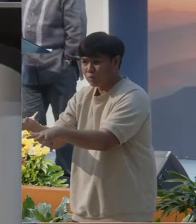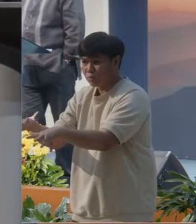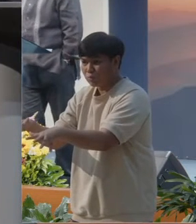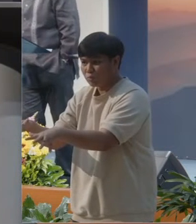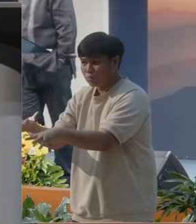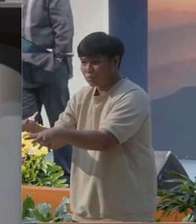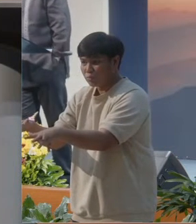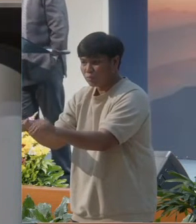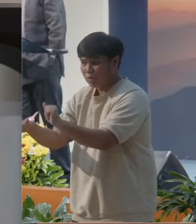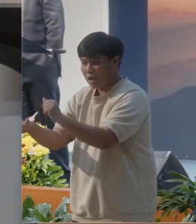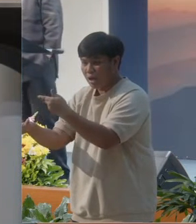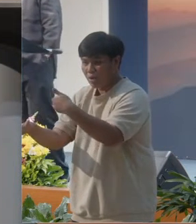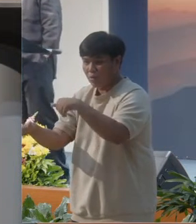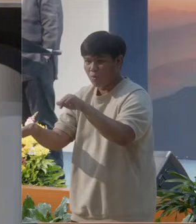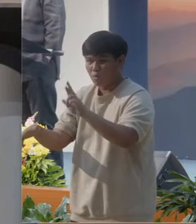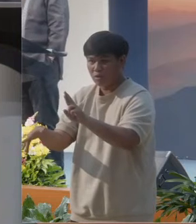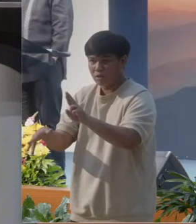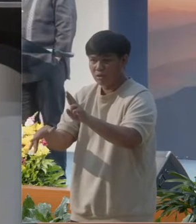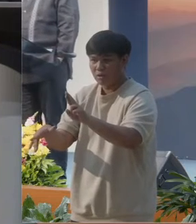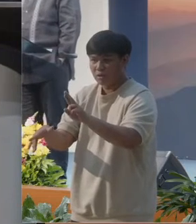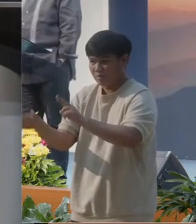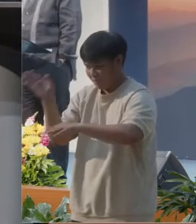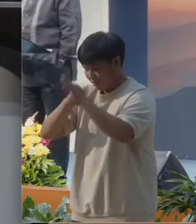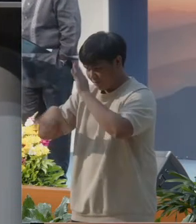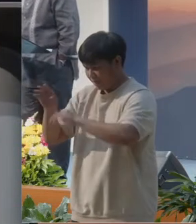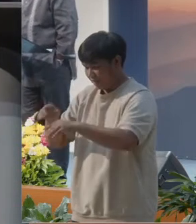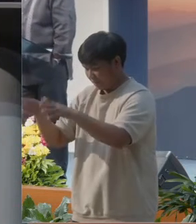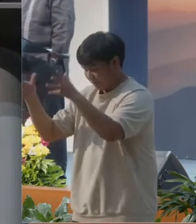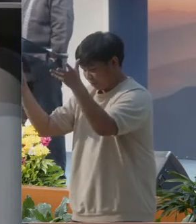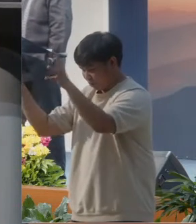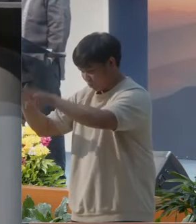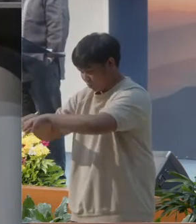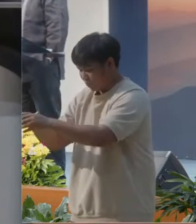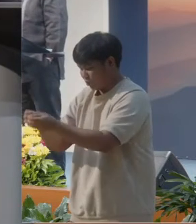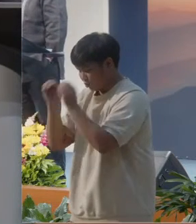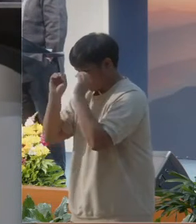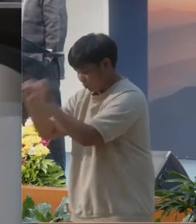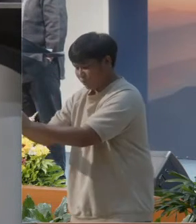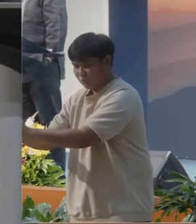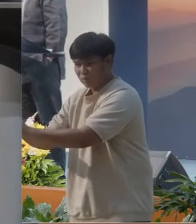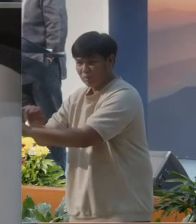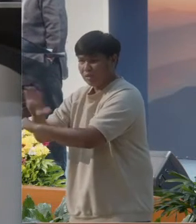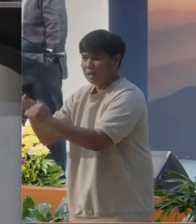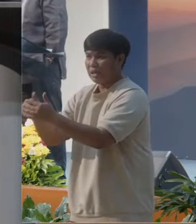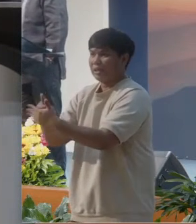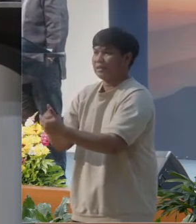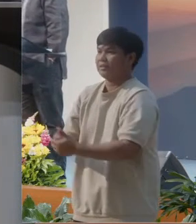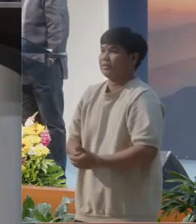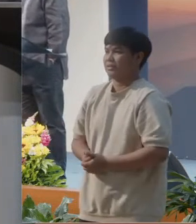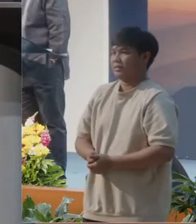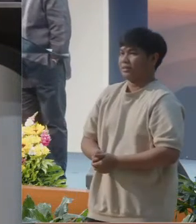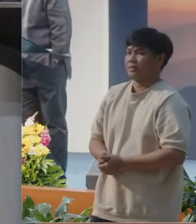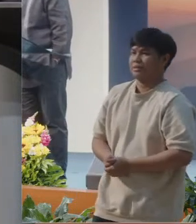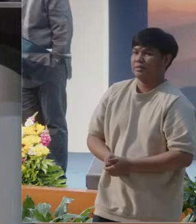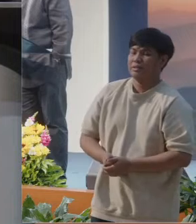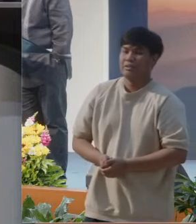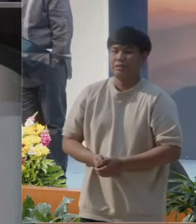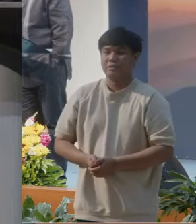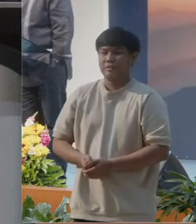Yun po, Achor. Ano yung sabi natin? Kaguluhan. Sa lambak ng